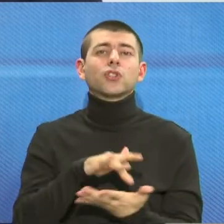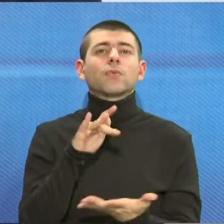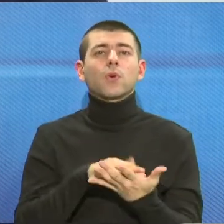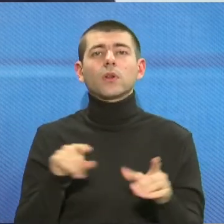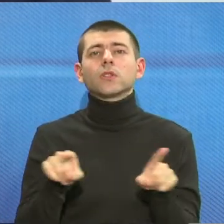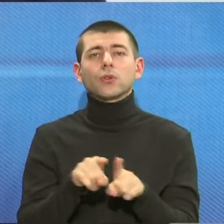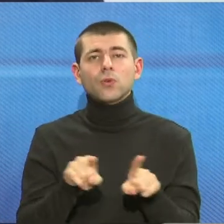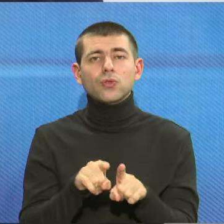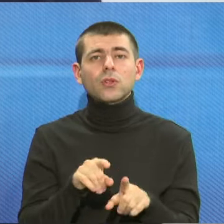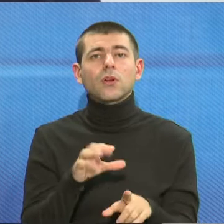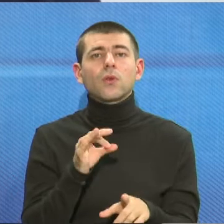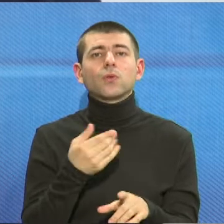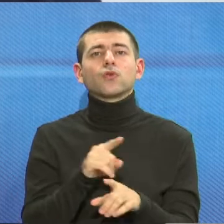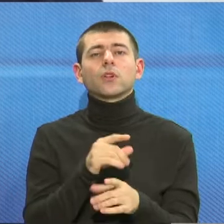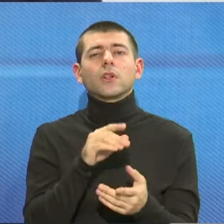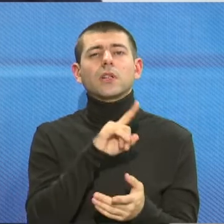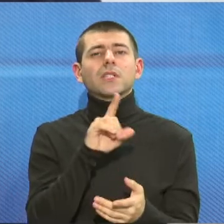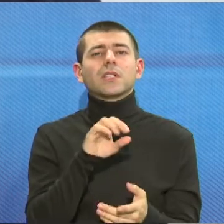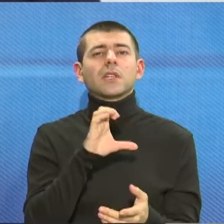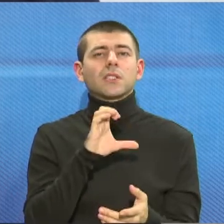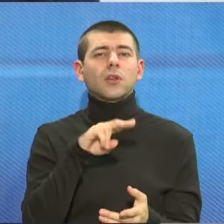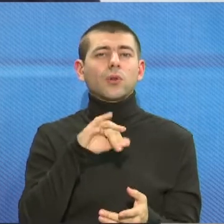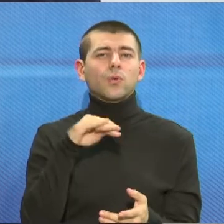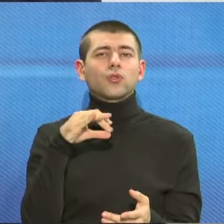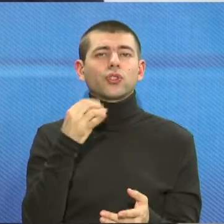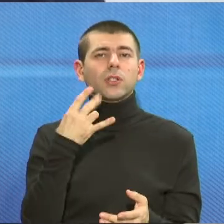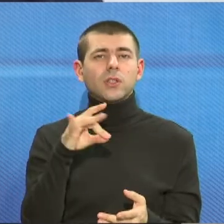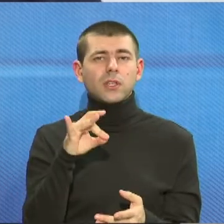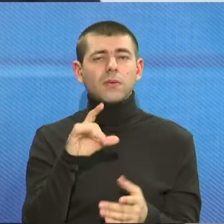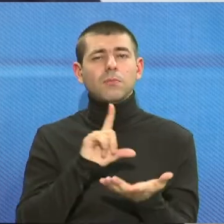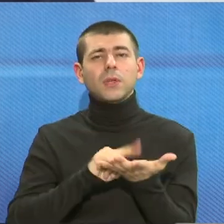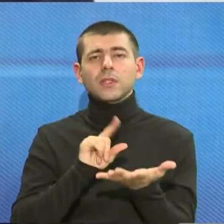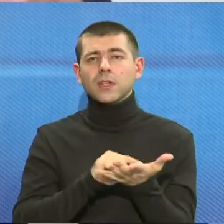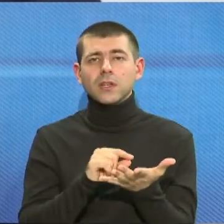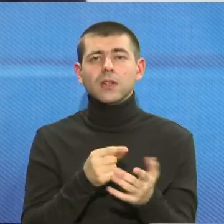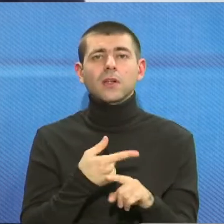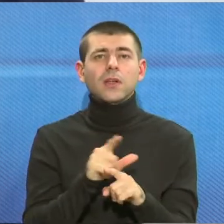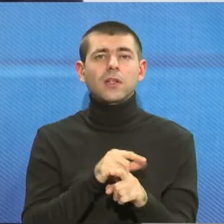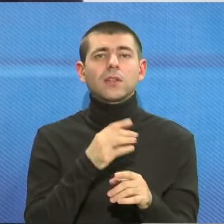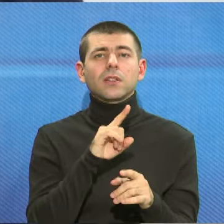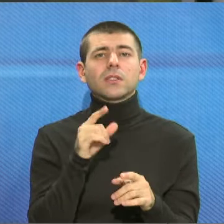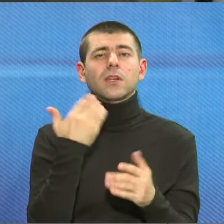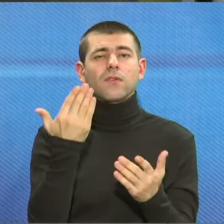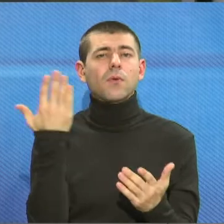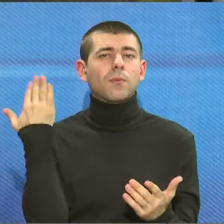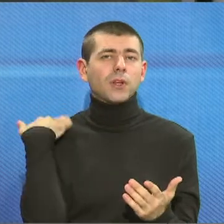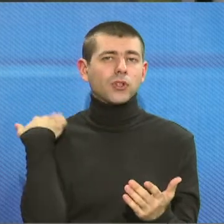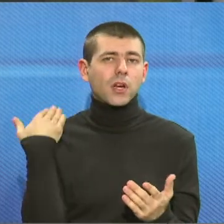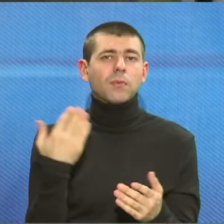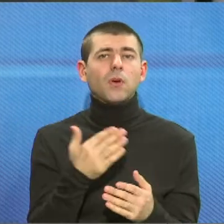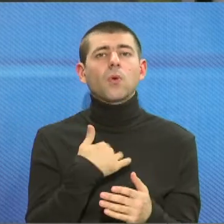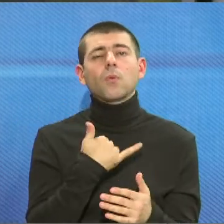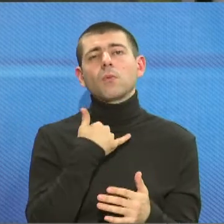он уже заслуженный пенсионер, и поэтому это за его плечами. У меня много